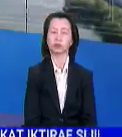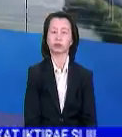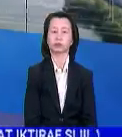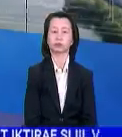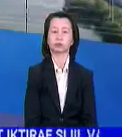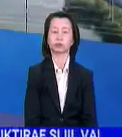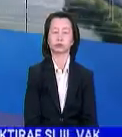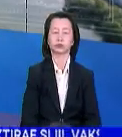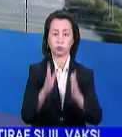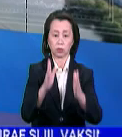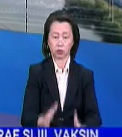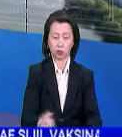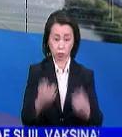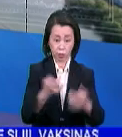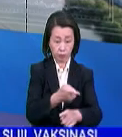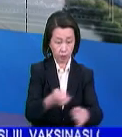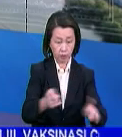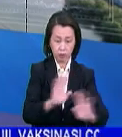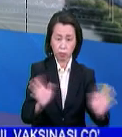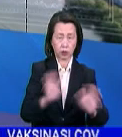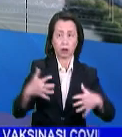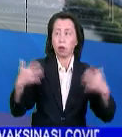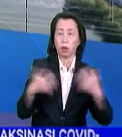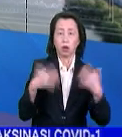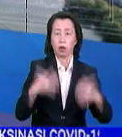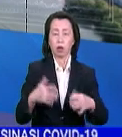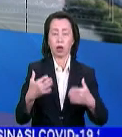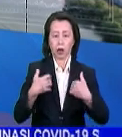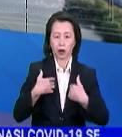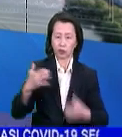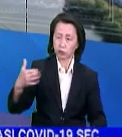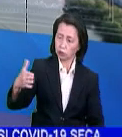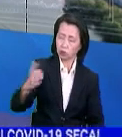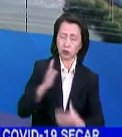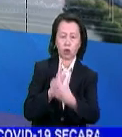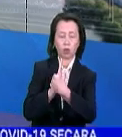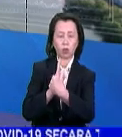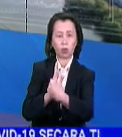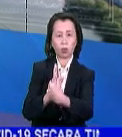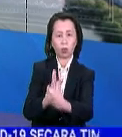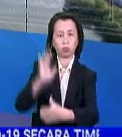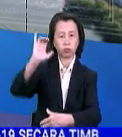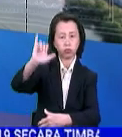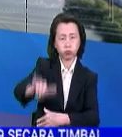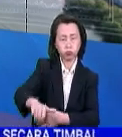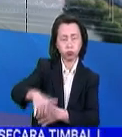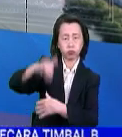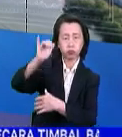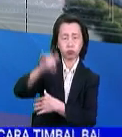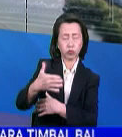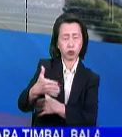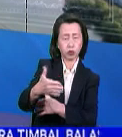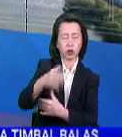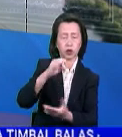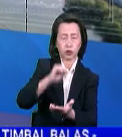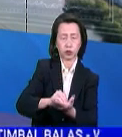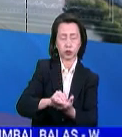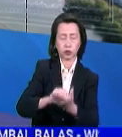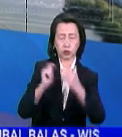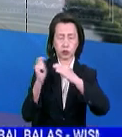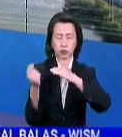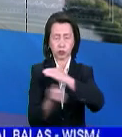Hai orang ramai tidak perlu takut Dan Panik dengan kemunculan ikan jerung paus di perairan Taman tungku Abdurrahman